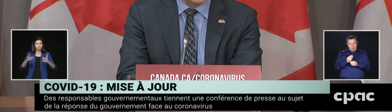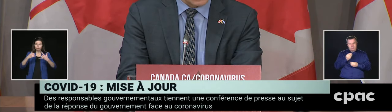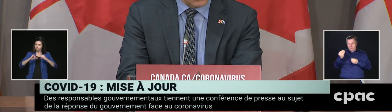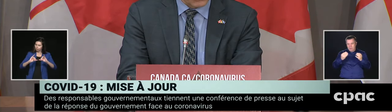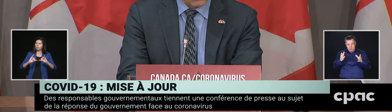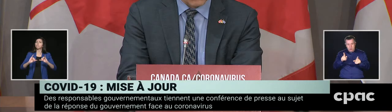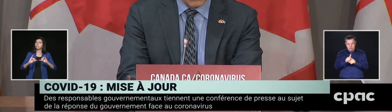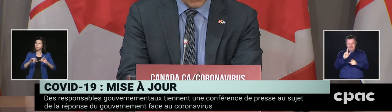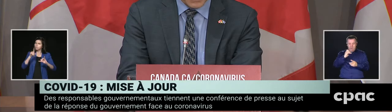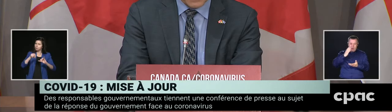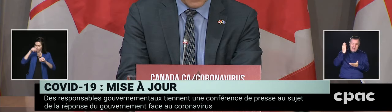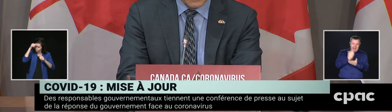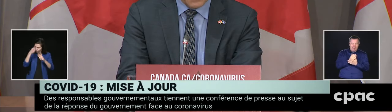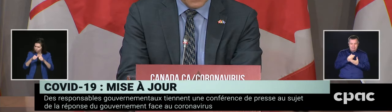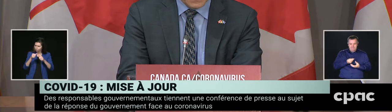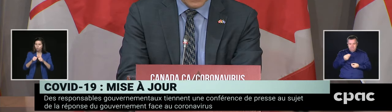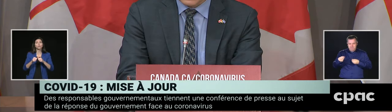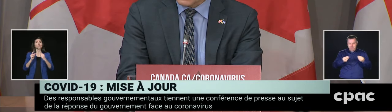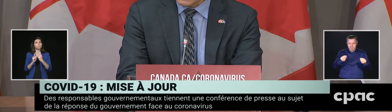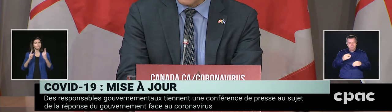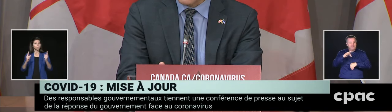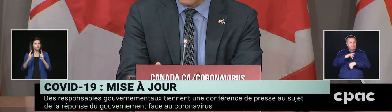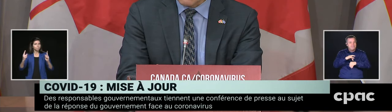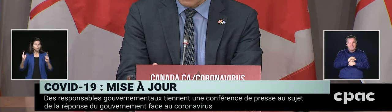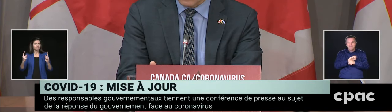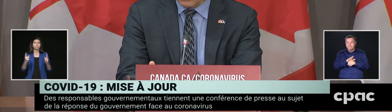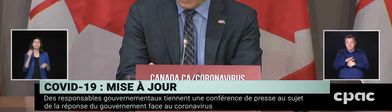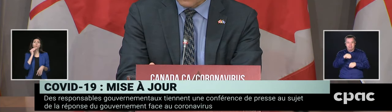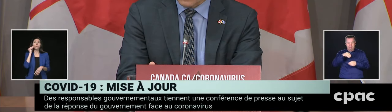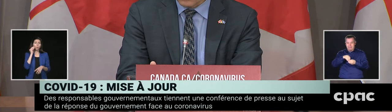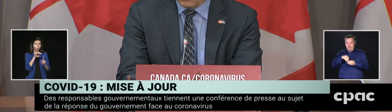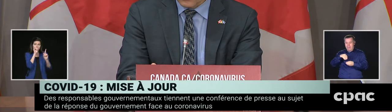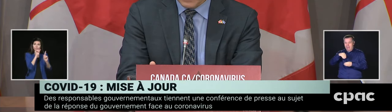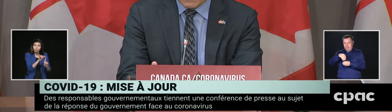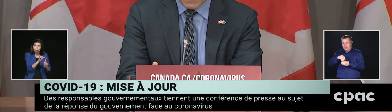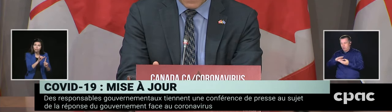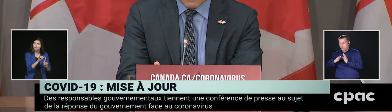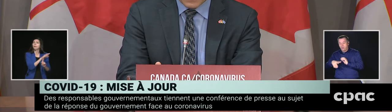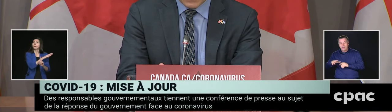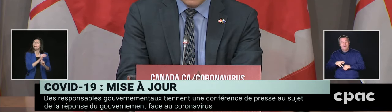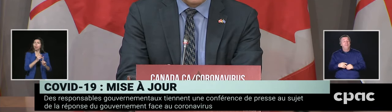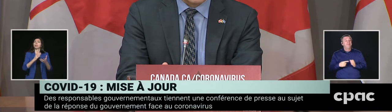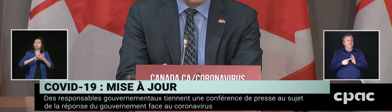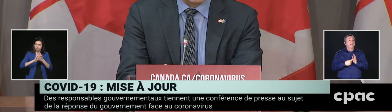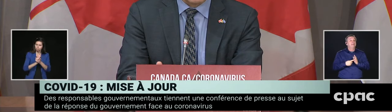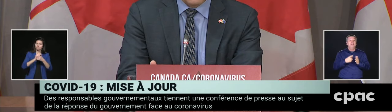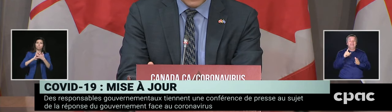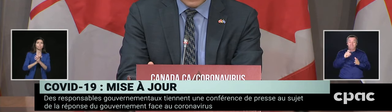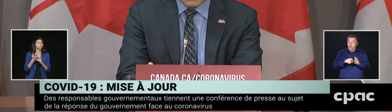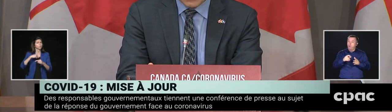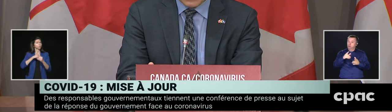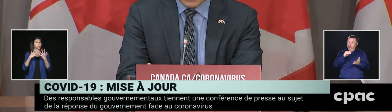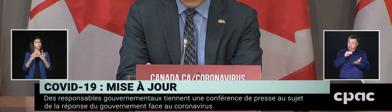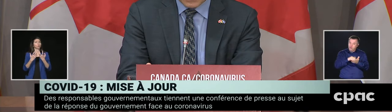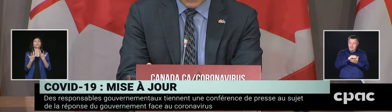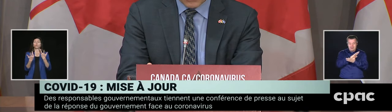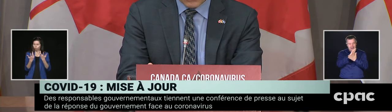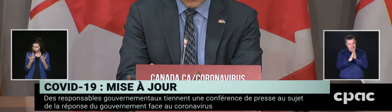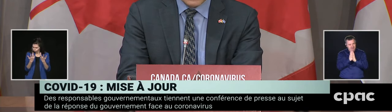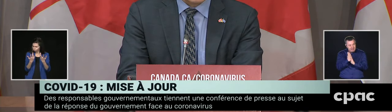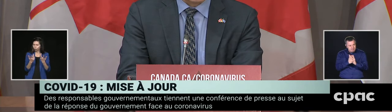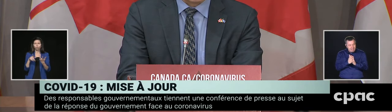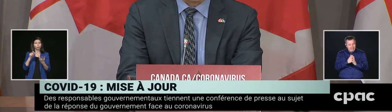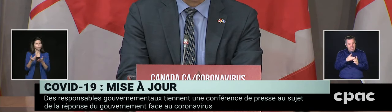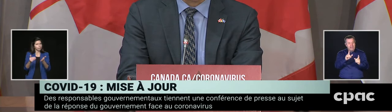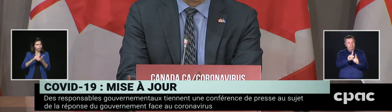maladie dans nos communautés. Il s'agit notamment de se laver souvent les mains, de s'éloigner physiquement les uns des